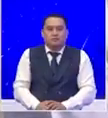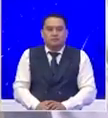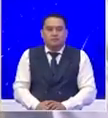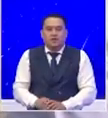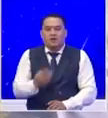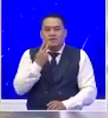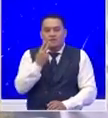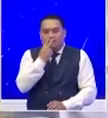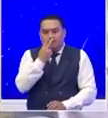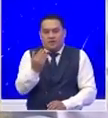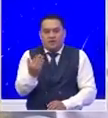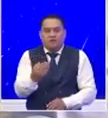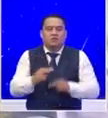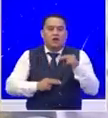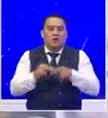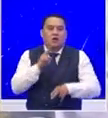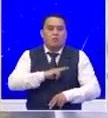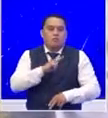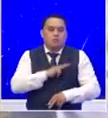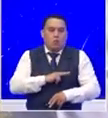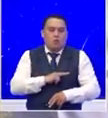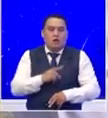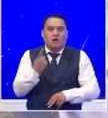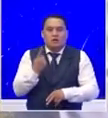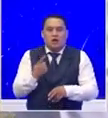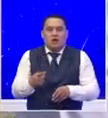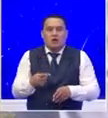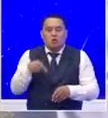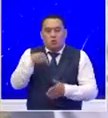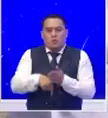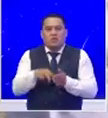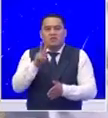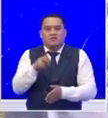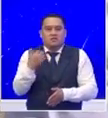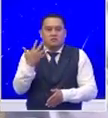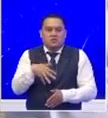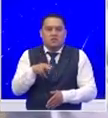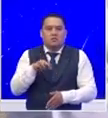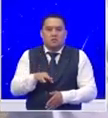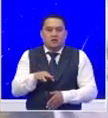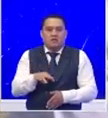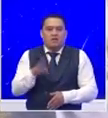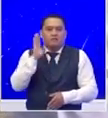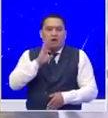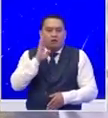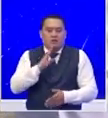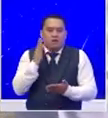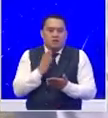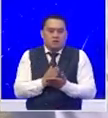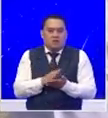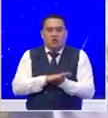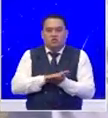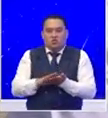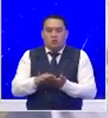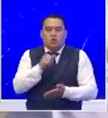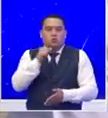Вы видите, сейчас ведутся строительные работы. Пробурена 1 скважина глубиной 250 метров. В настоящее время вода прокачивается и очищается.